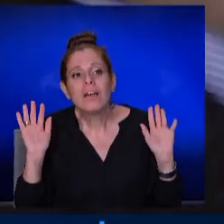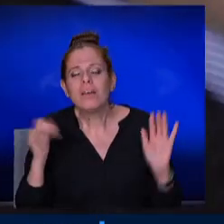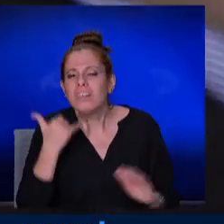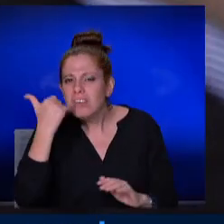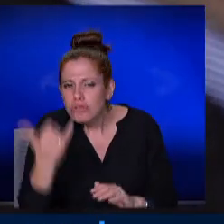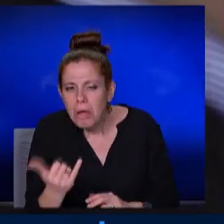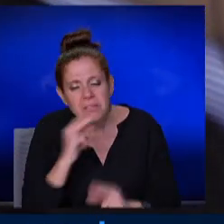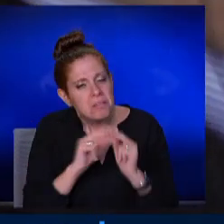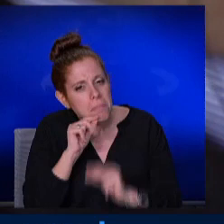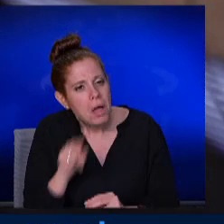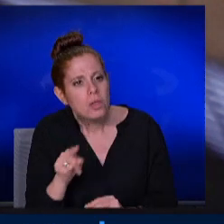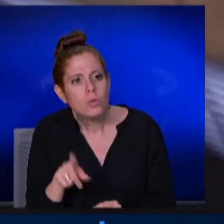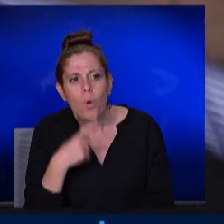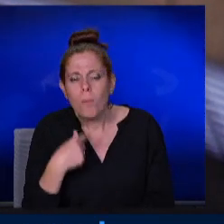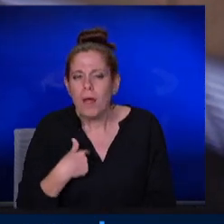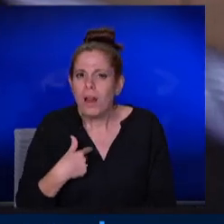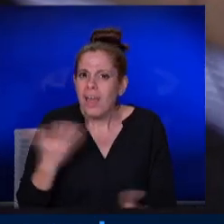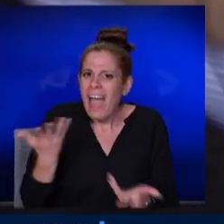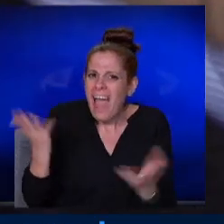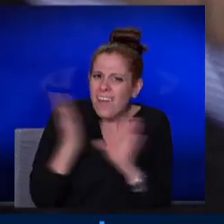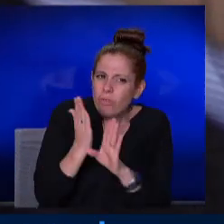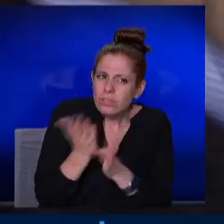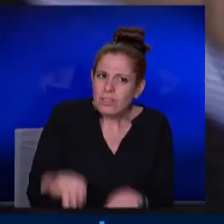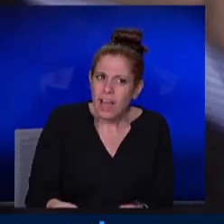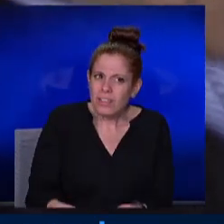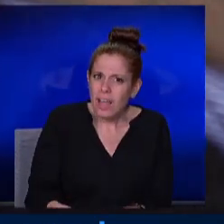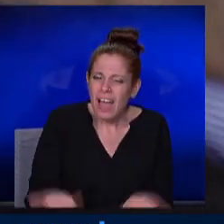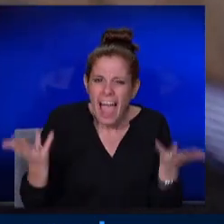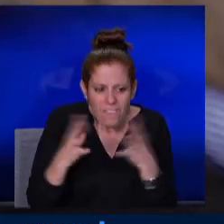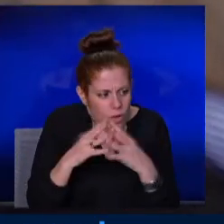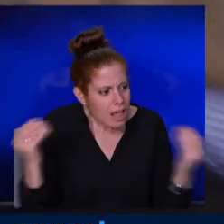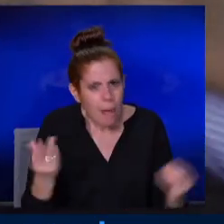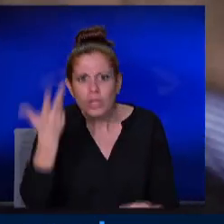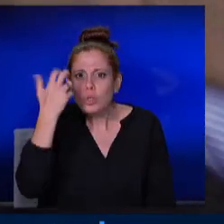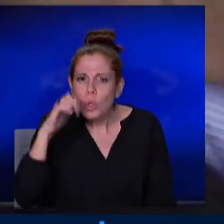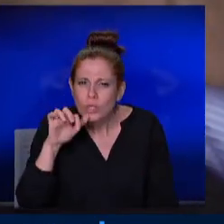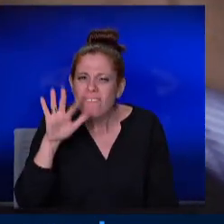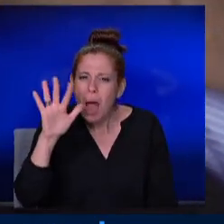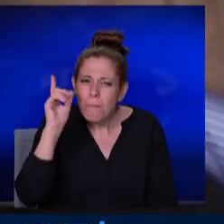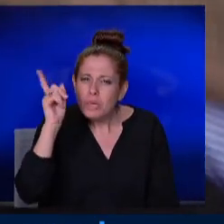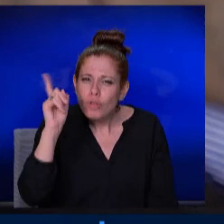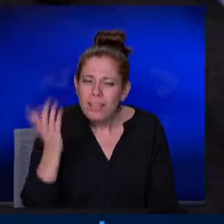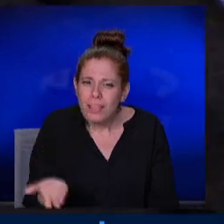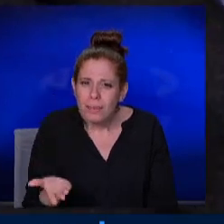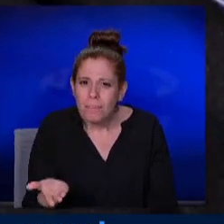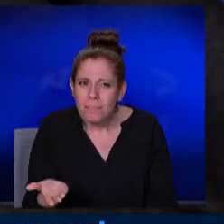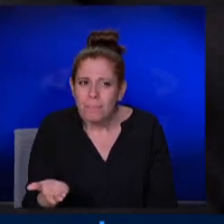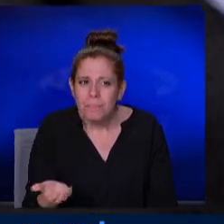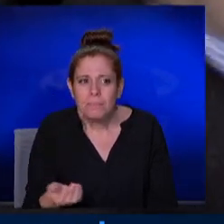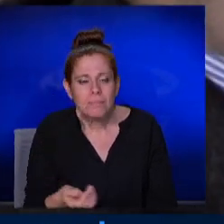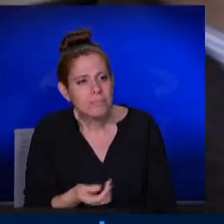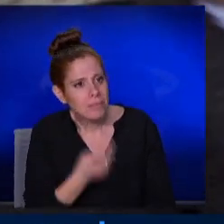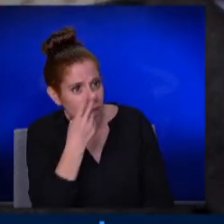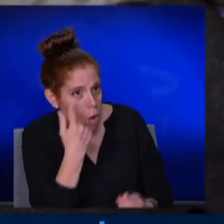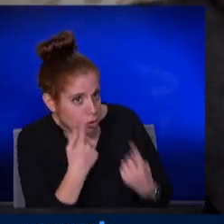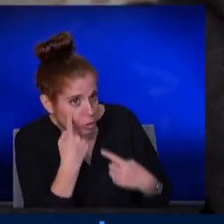دي باتيتو وملي وين خبرتي فيفو نعلمت 35 سنة وانا بشوف الدموع